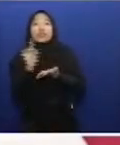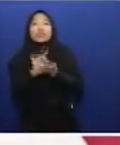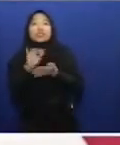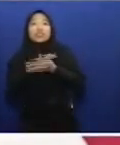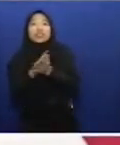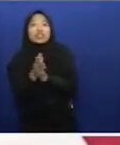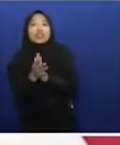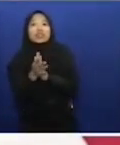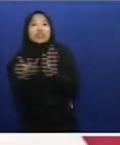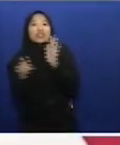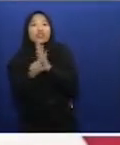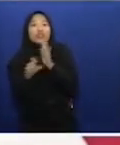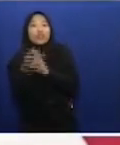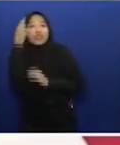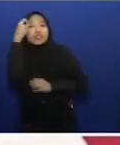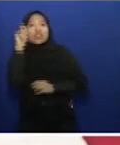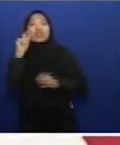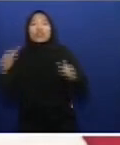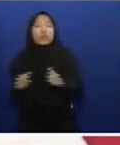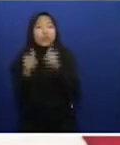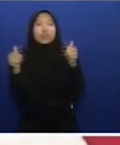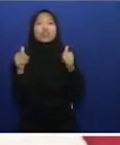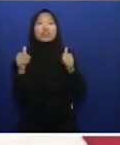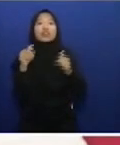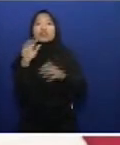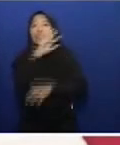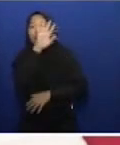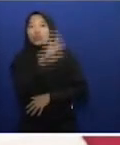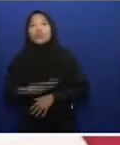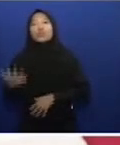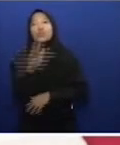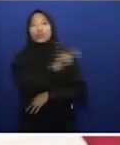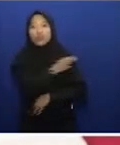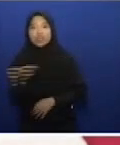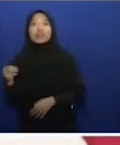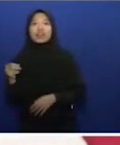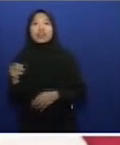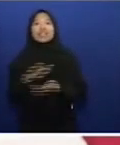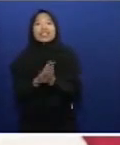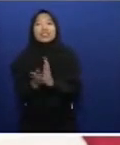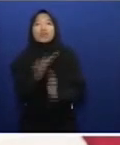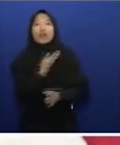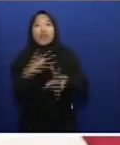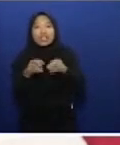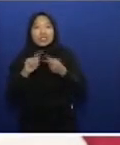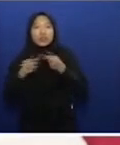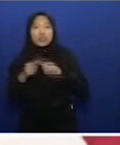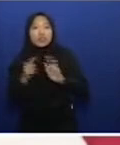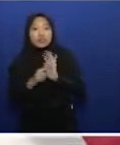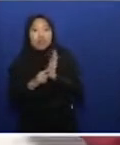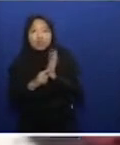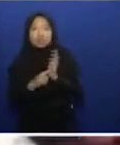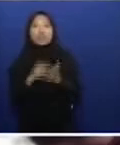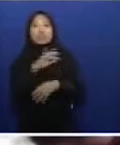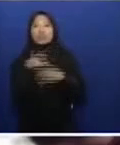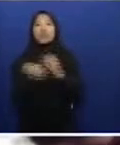Karena itu adik-adik semua, saya ingin mengajak untuk isilah waktu kalian kuliah